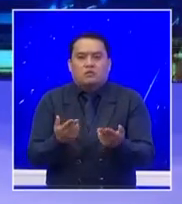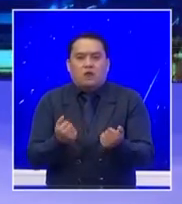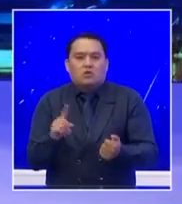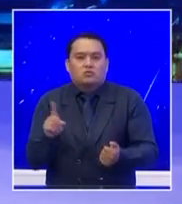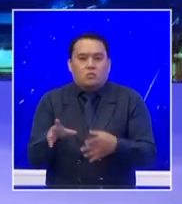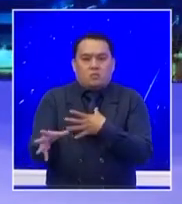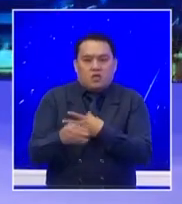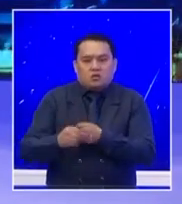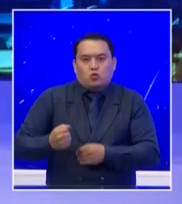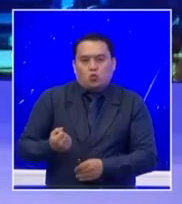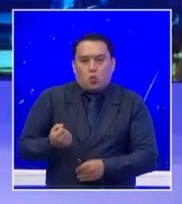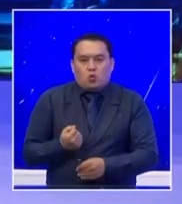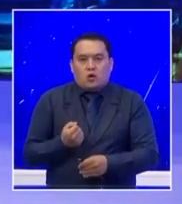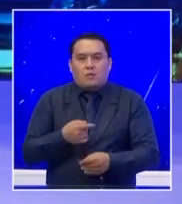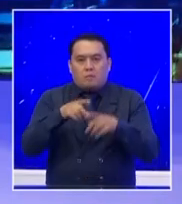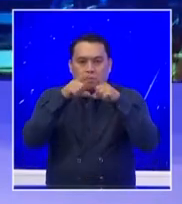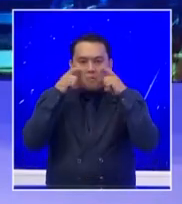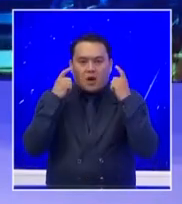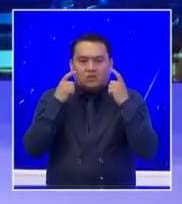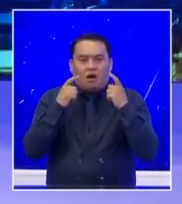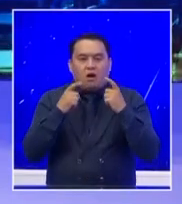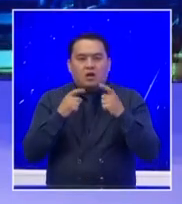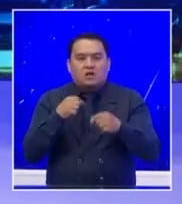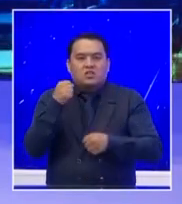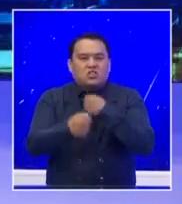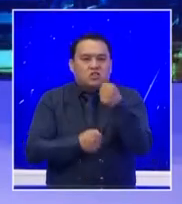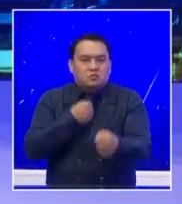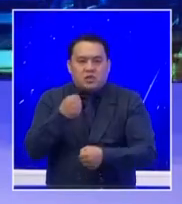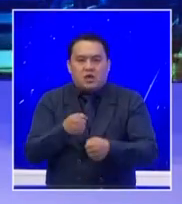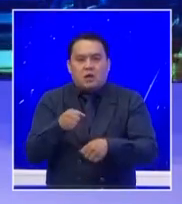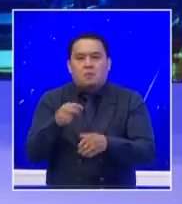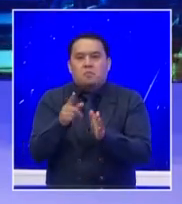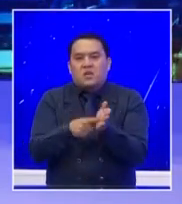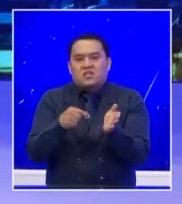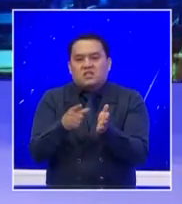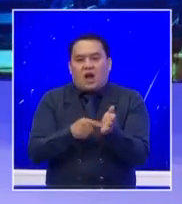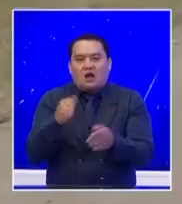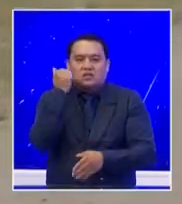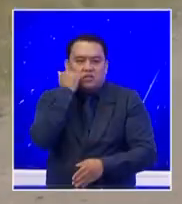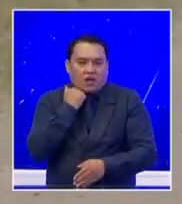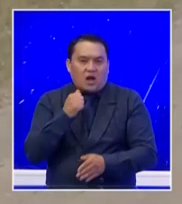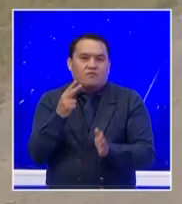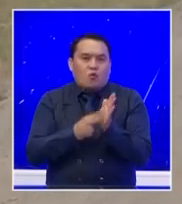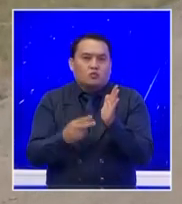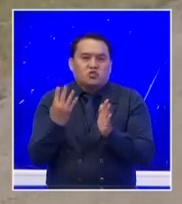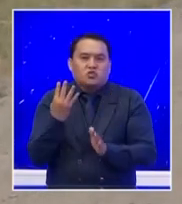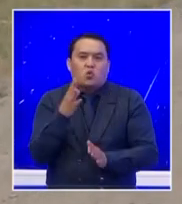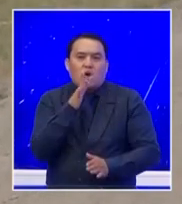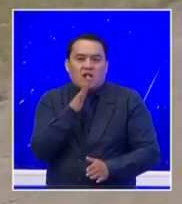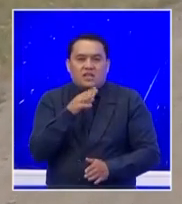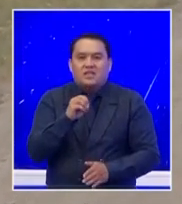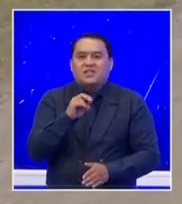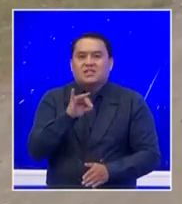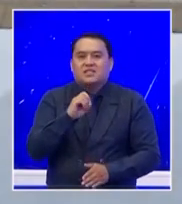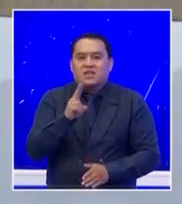что вместе со своими дружками в масках избили 84-летнего пенсионера. Разбой преступники совершили в городе